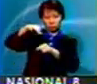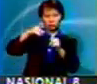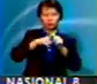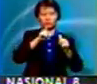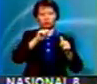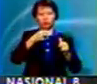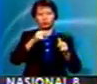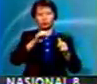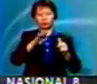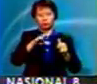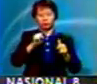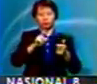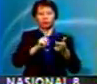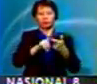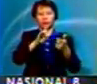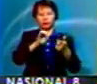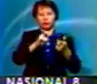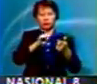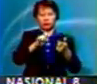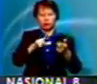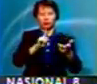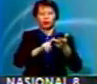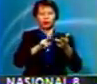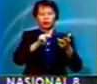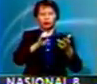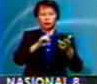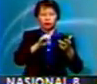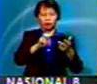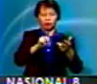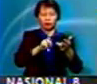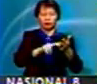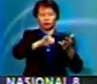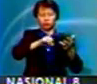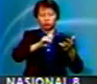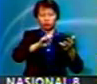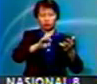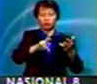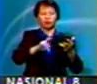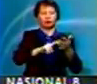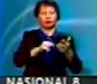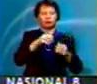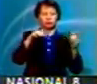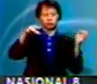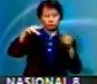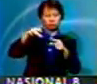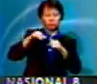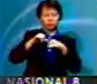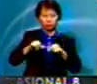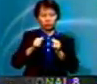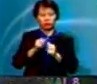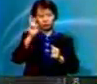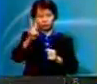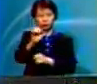Tobias Guang Hua Seto, Daniel Stephen Forgati, Nathan Edmund Niski dan Jordan Mandel. Penguasaan Australia berterusan di babak